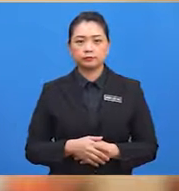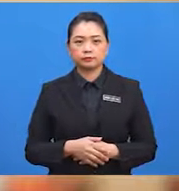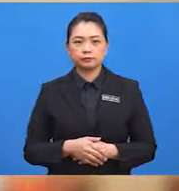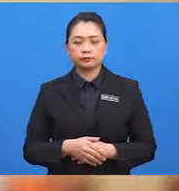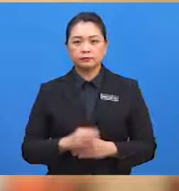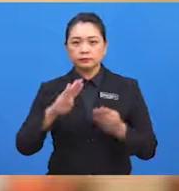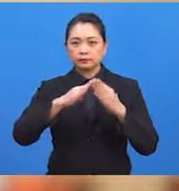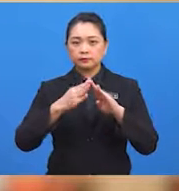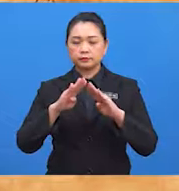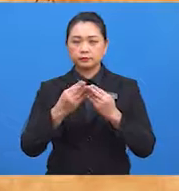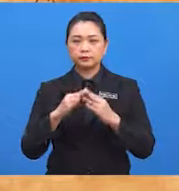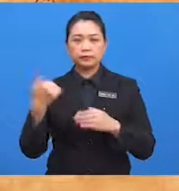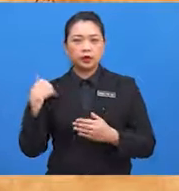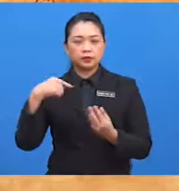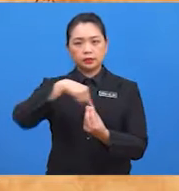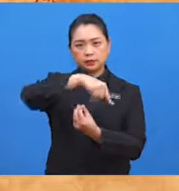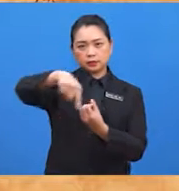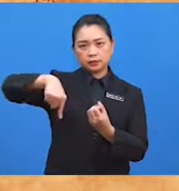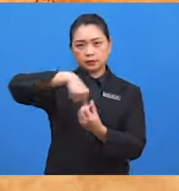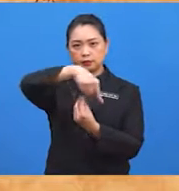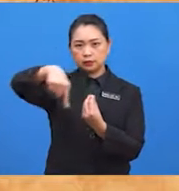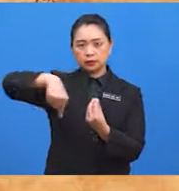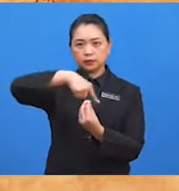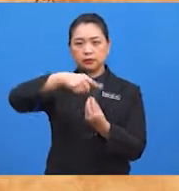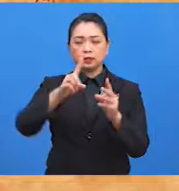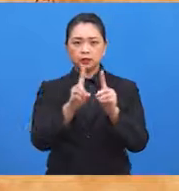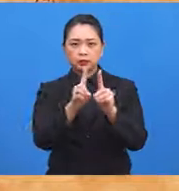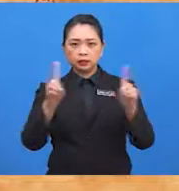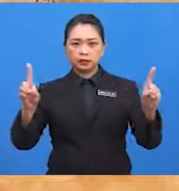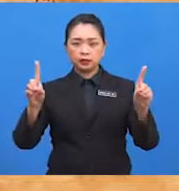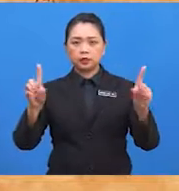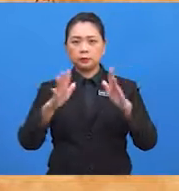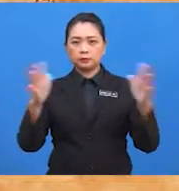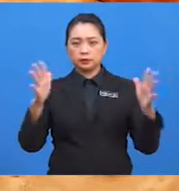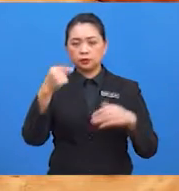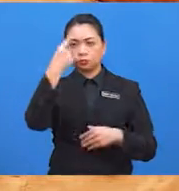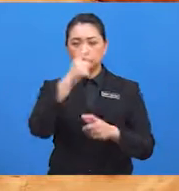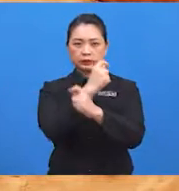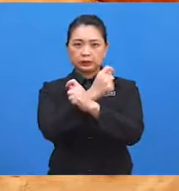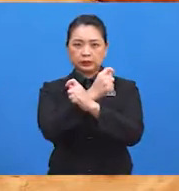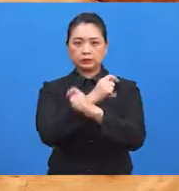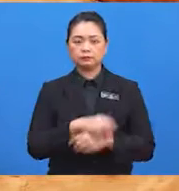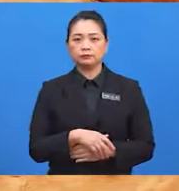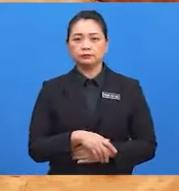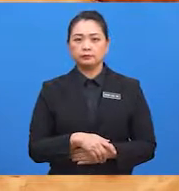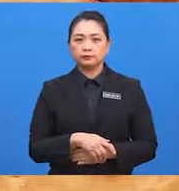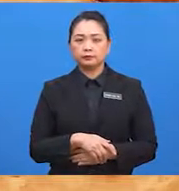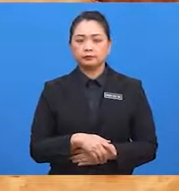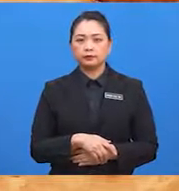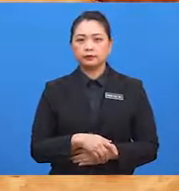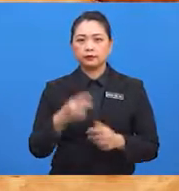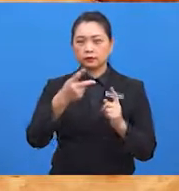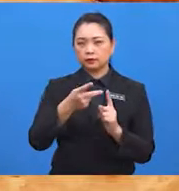Bandar-bandar ini juga dikelilingi dengan binaan dinding besar untuk tujuan pertahanan. Daripada sebuah